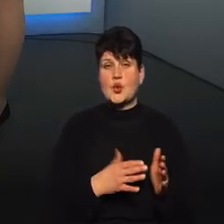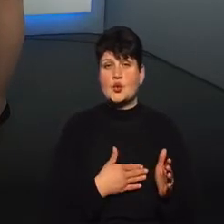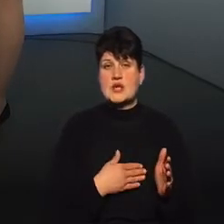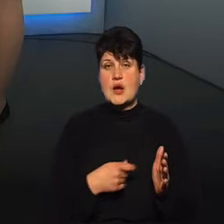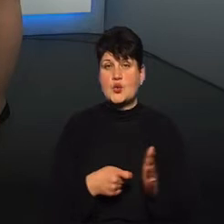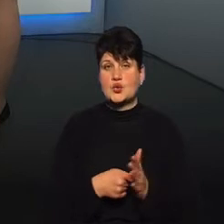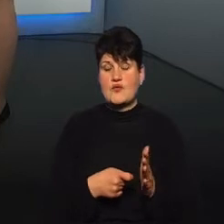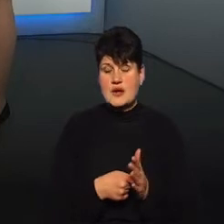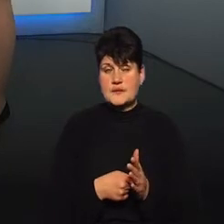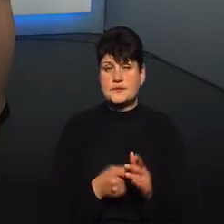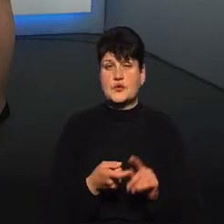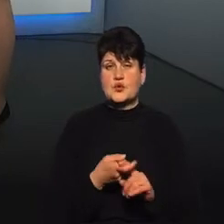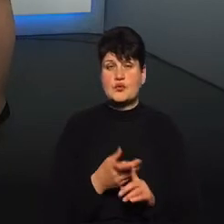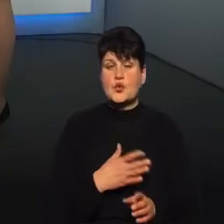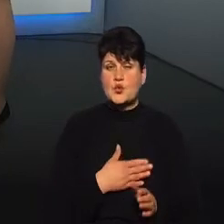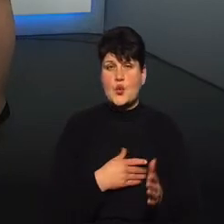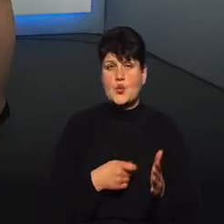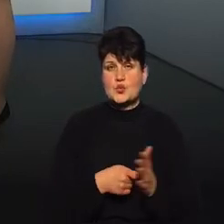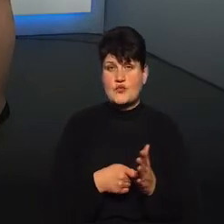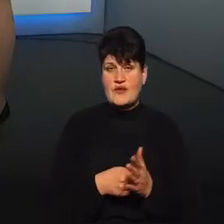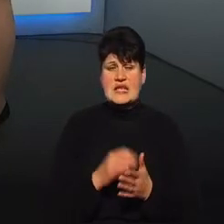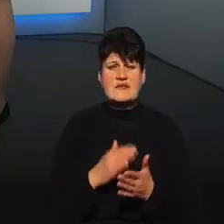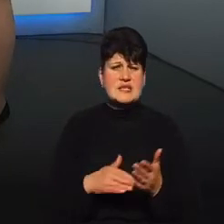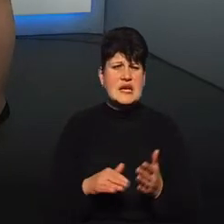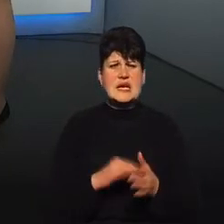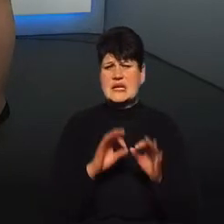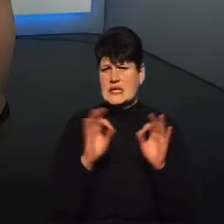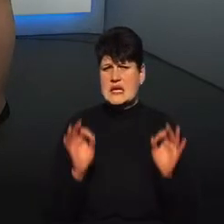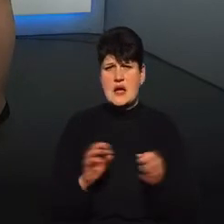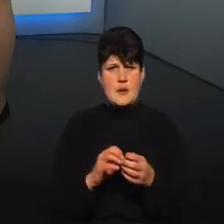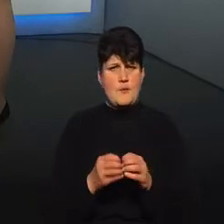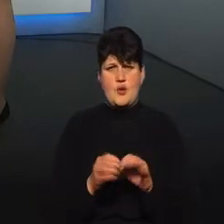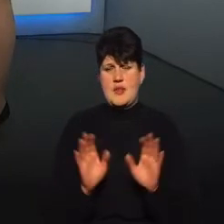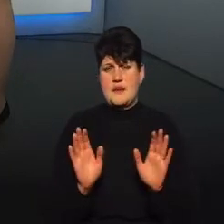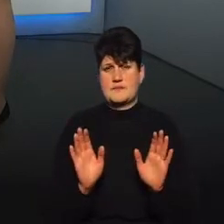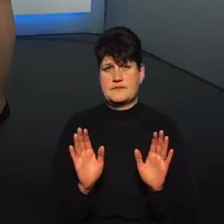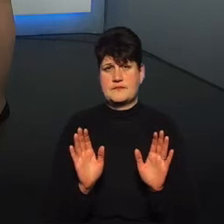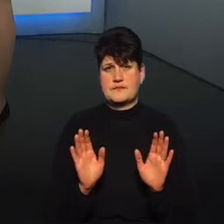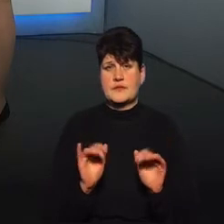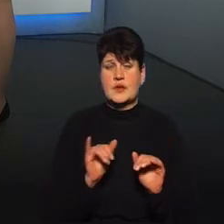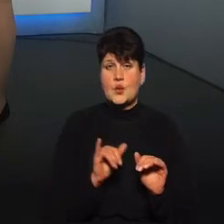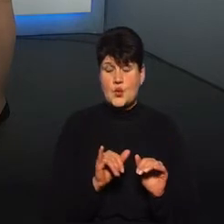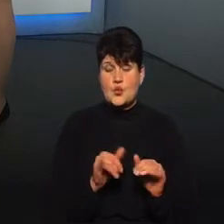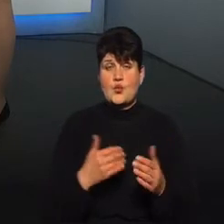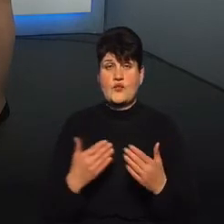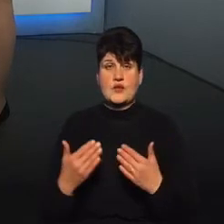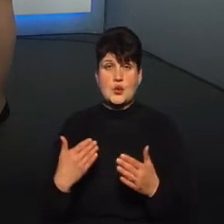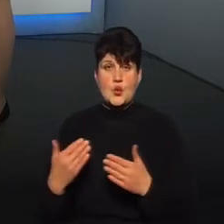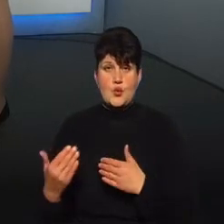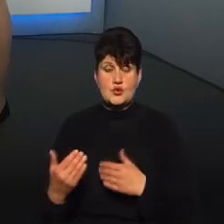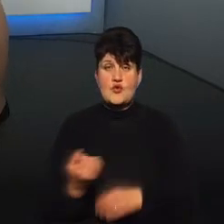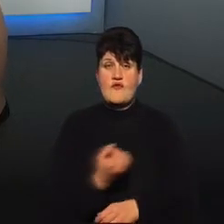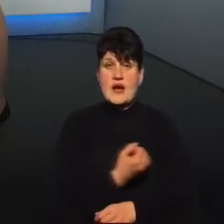грудного вигодовування, взагалі ніяких проблем у відносно вакцинації і